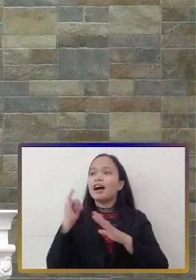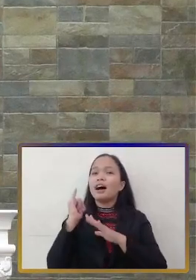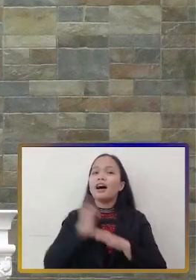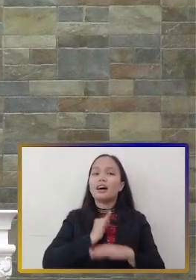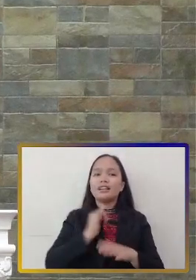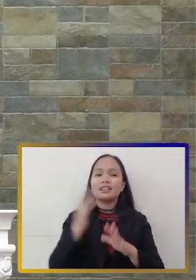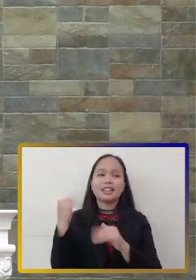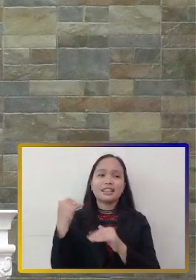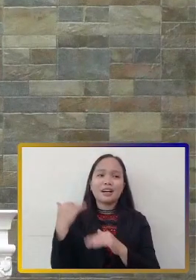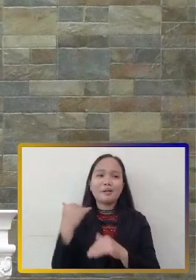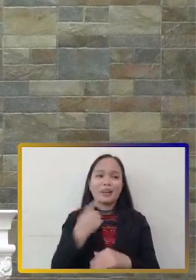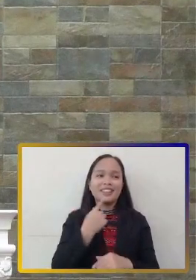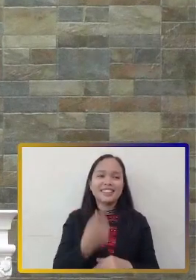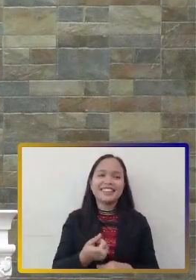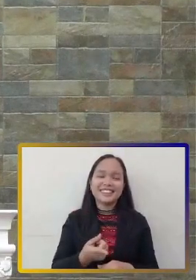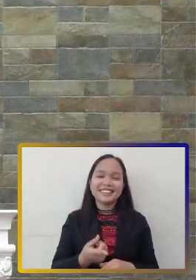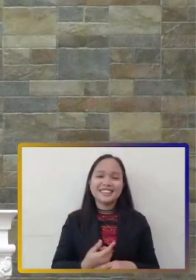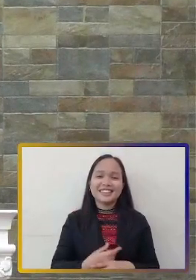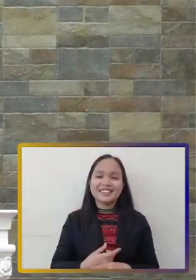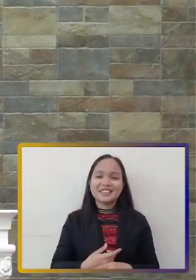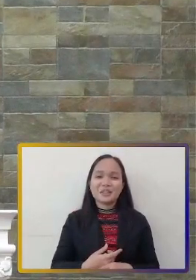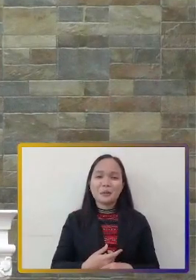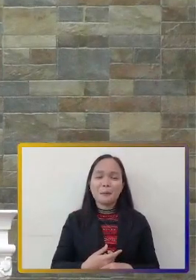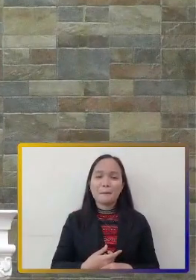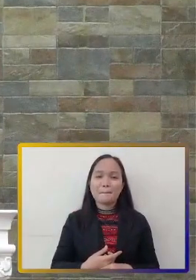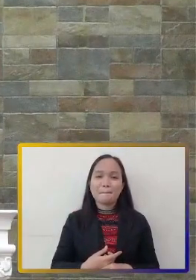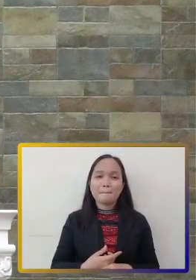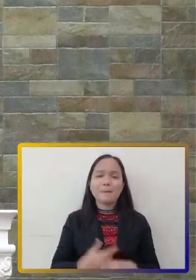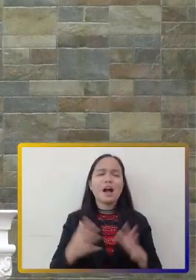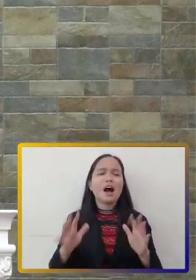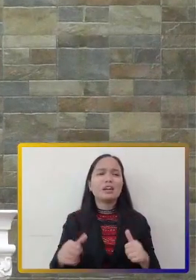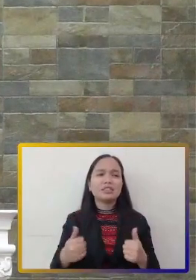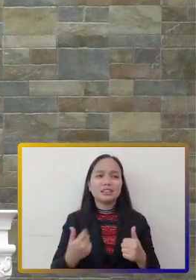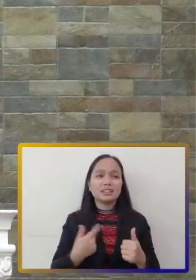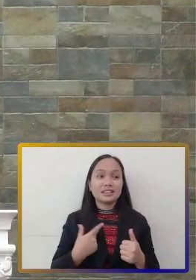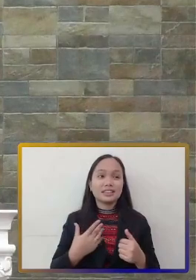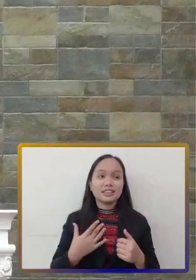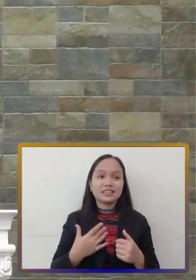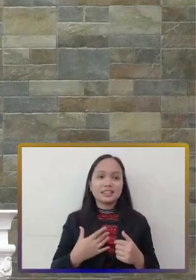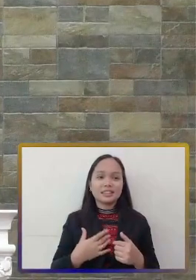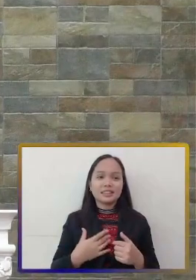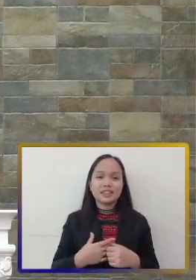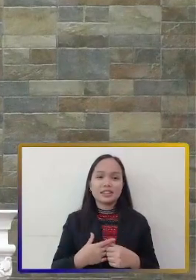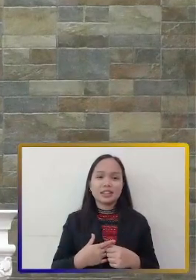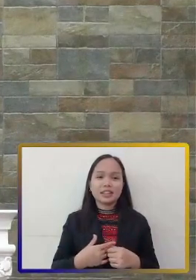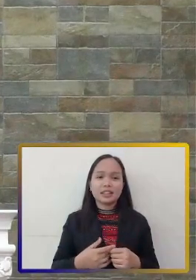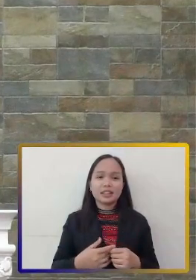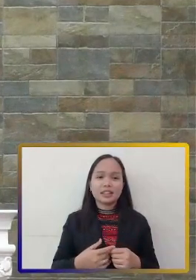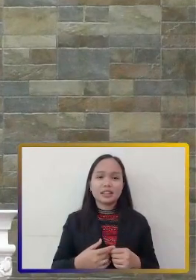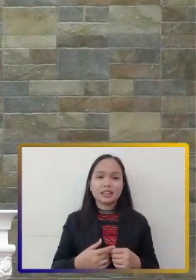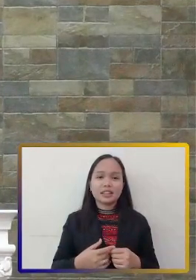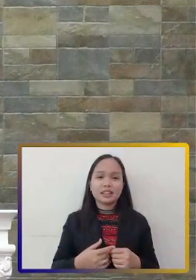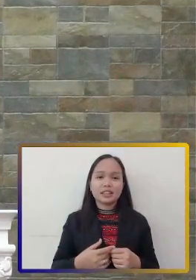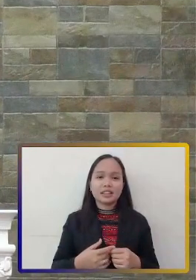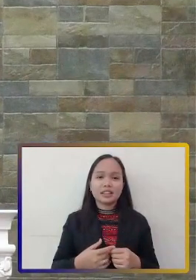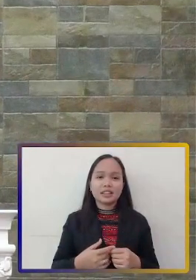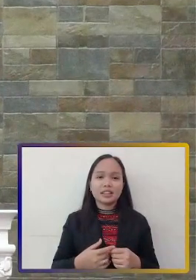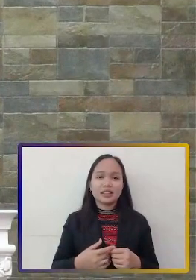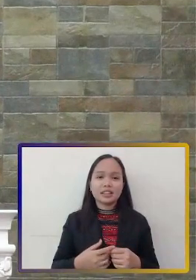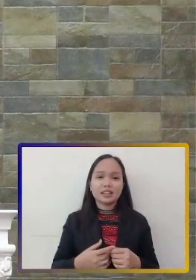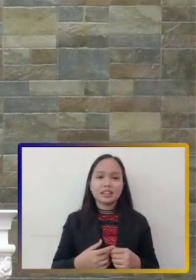bahay. Sinasabi ko uli, magiging threat yung stronghold na yon kung kalaban ang